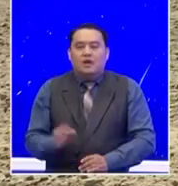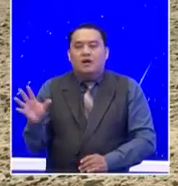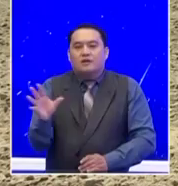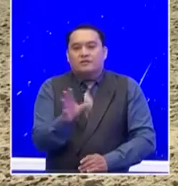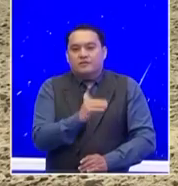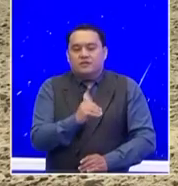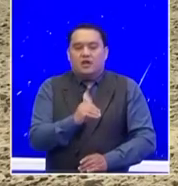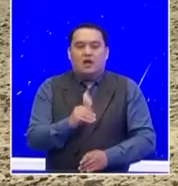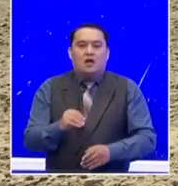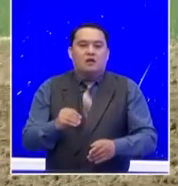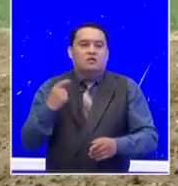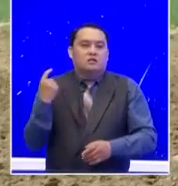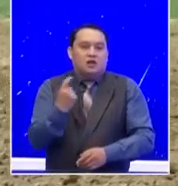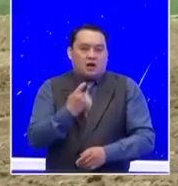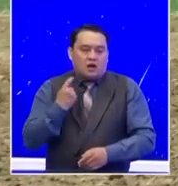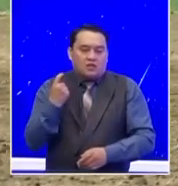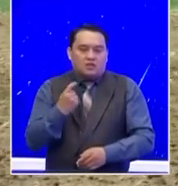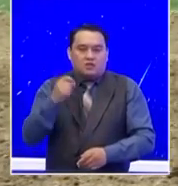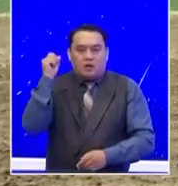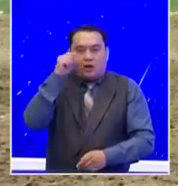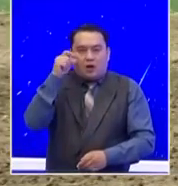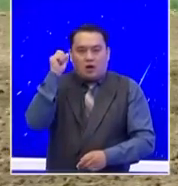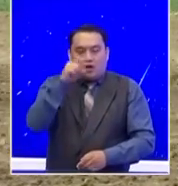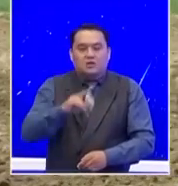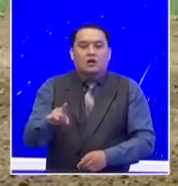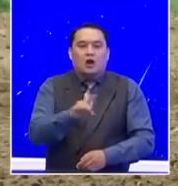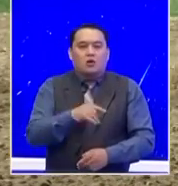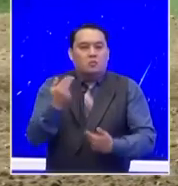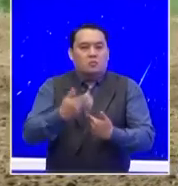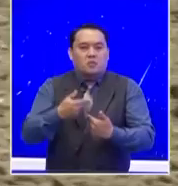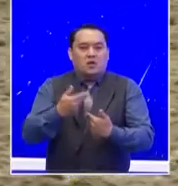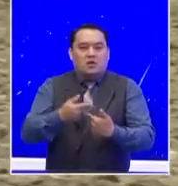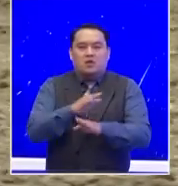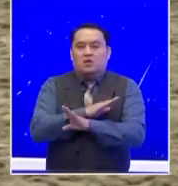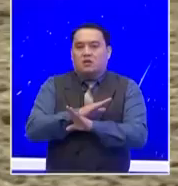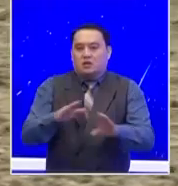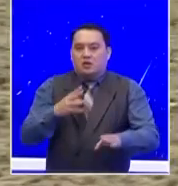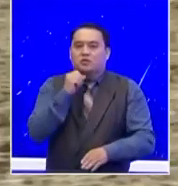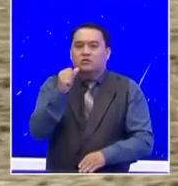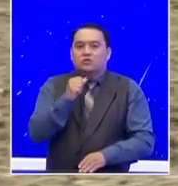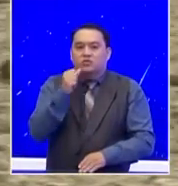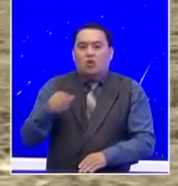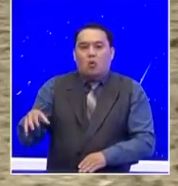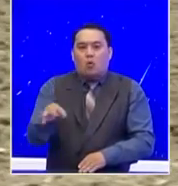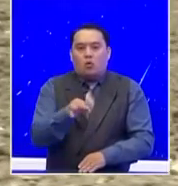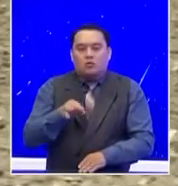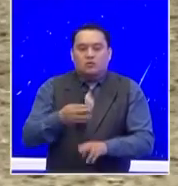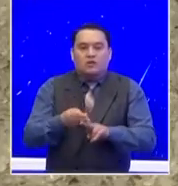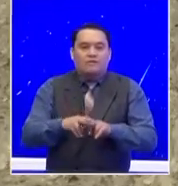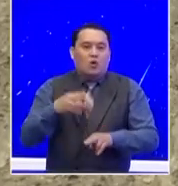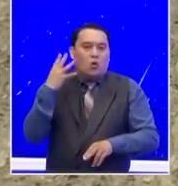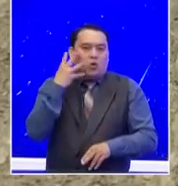Всеохватывающая пандемия для аграриев Искельдинского района не стала помехой. В настоящее время из отведенных под сахарную свеклу 400 гектаров